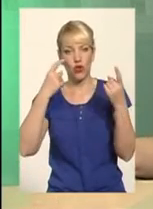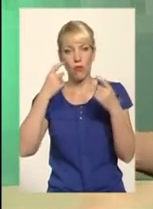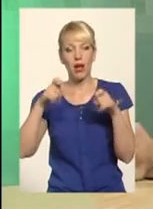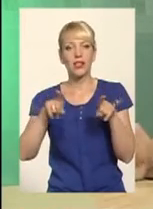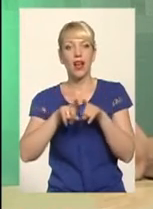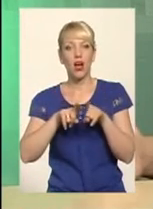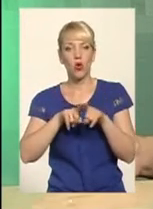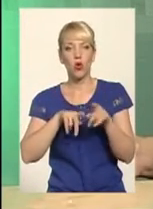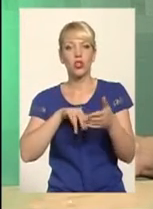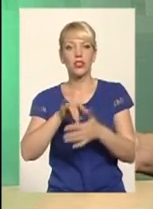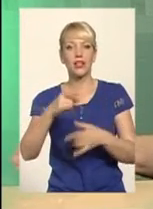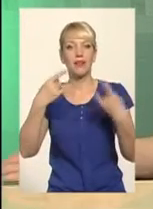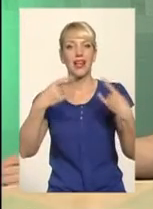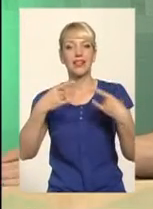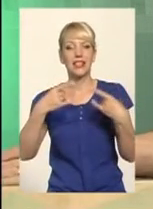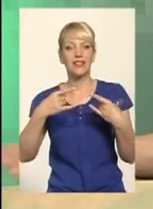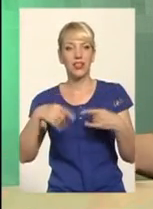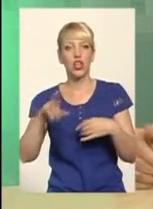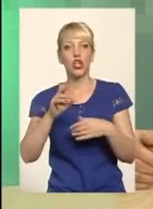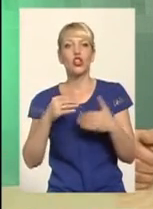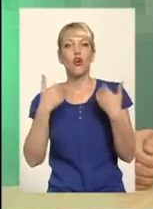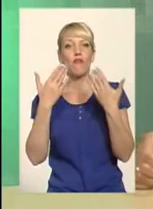само йдемо на телеефіри, до вас.